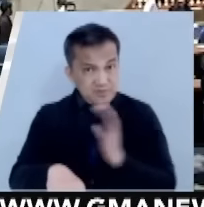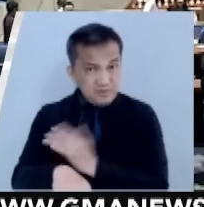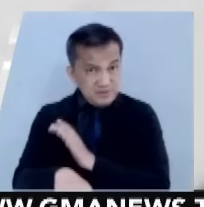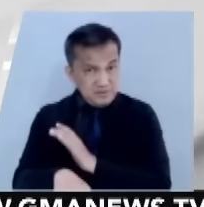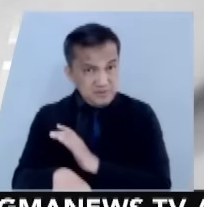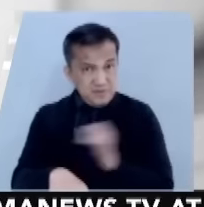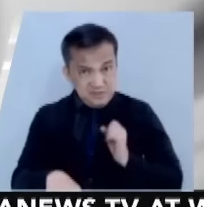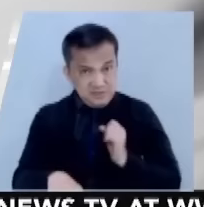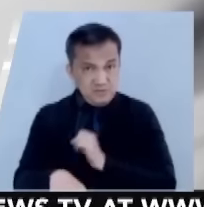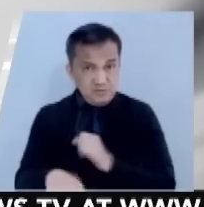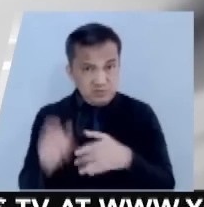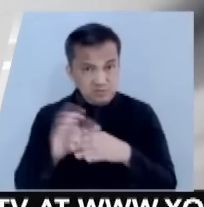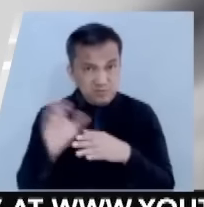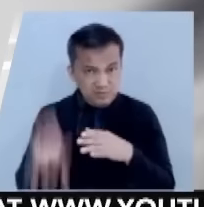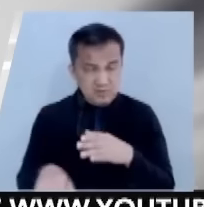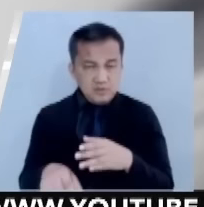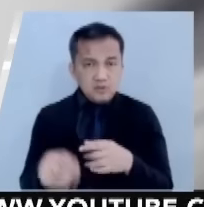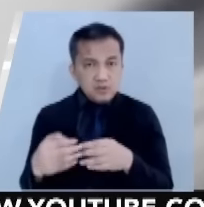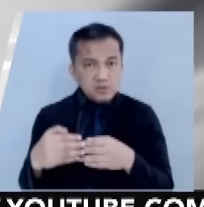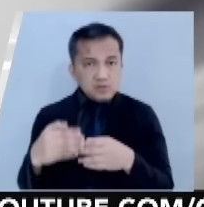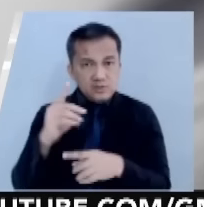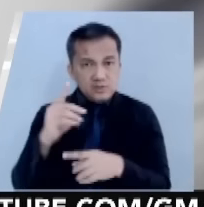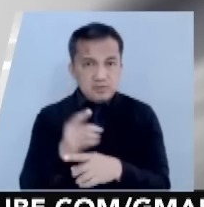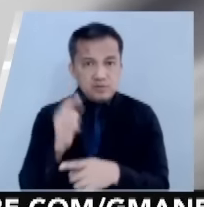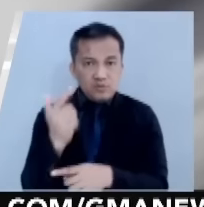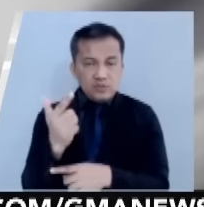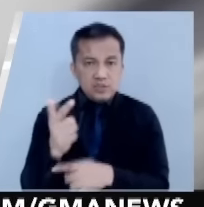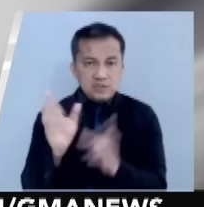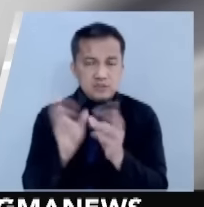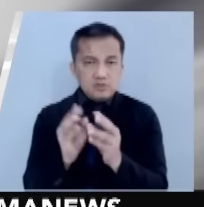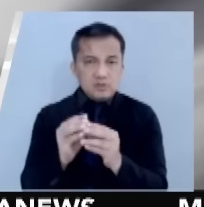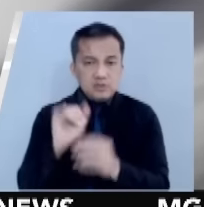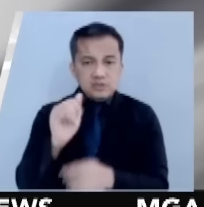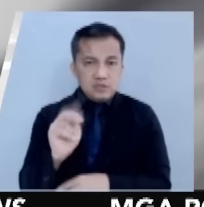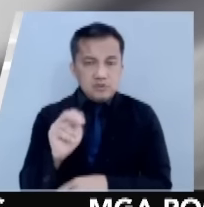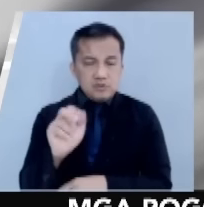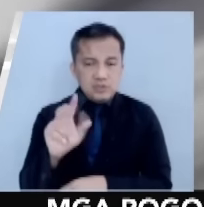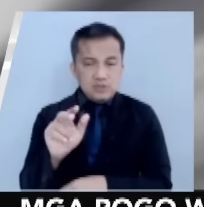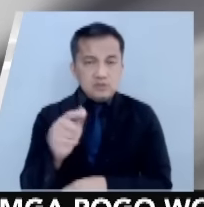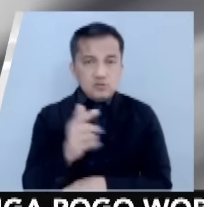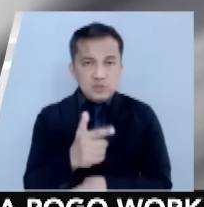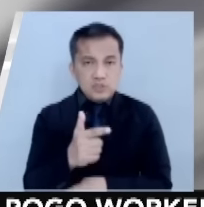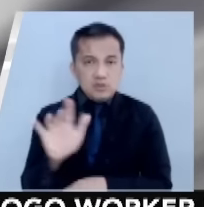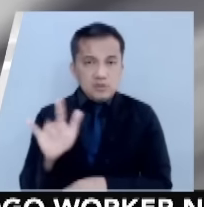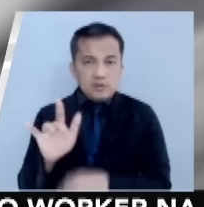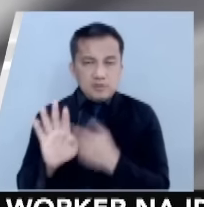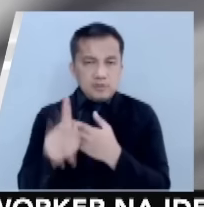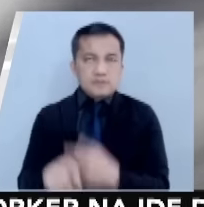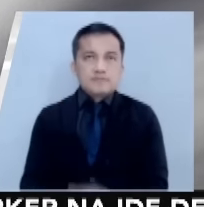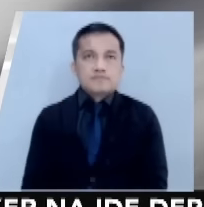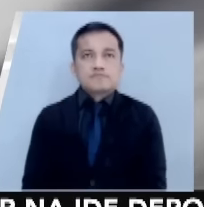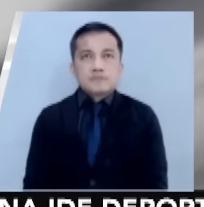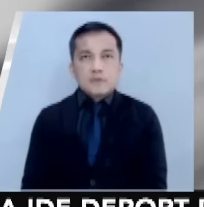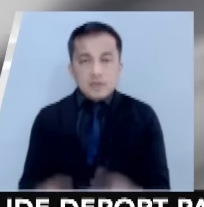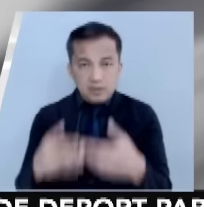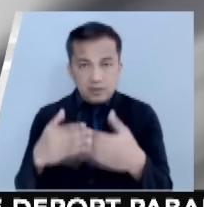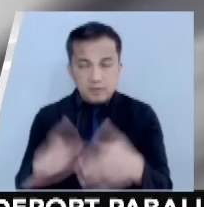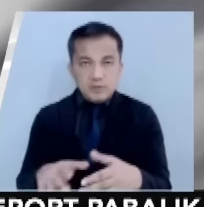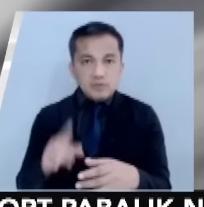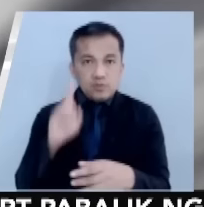ito? Hanggang December 20 na lang ang session at sa January 13, 2025 na ang balik nila. Pagkatapos ng halos isang buwan